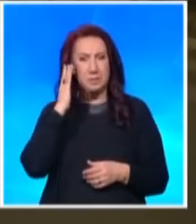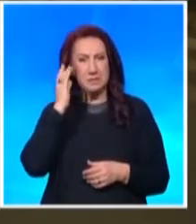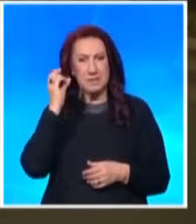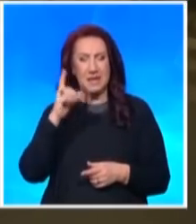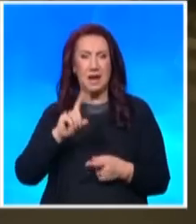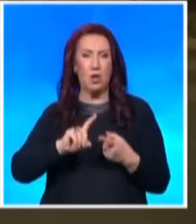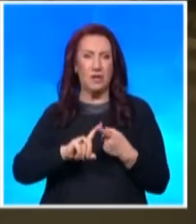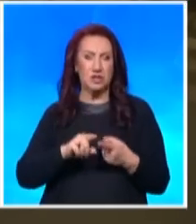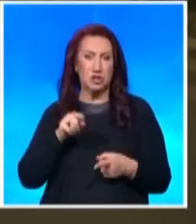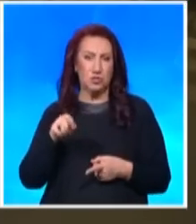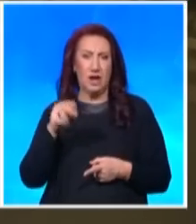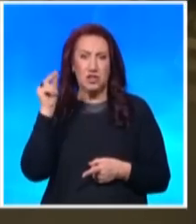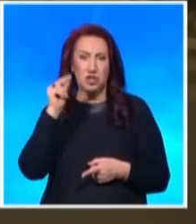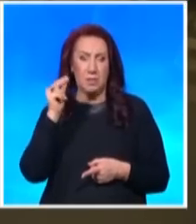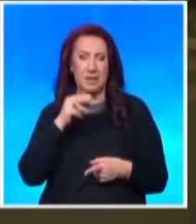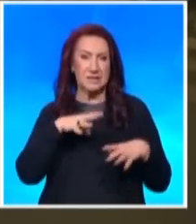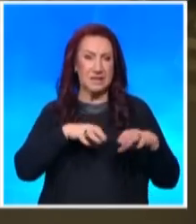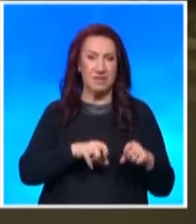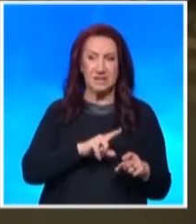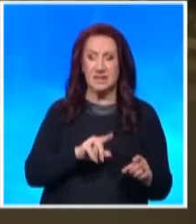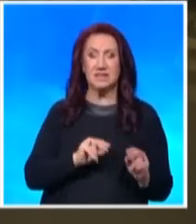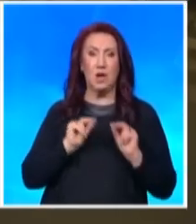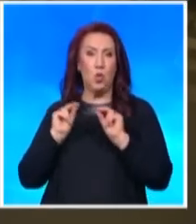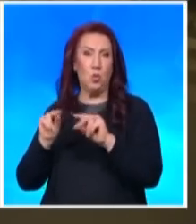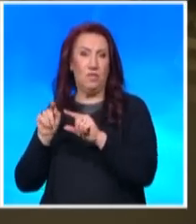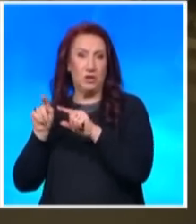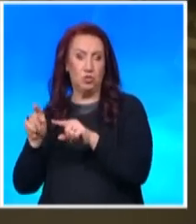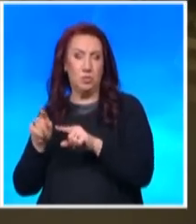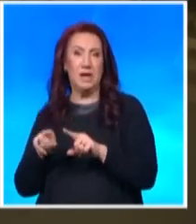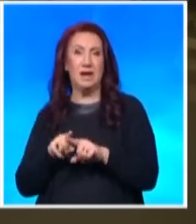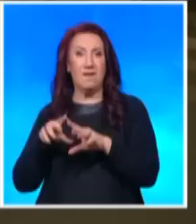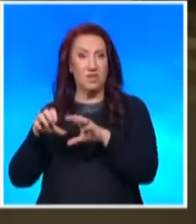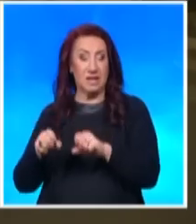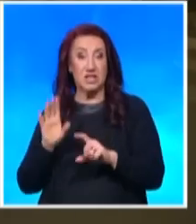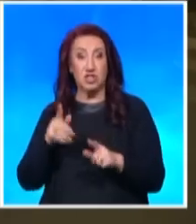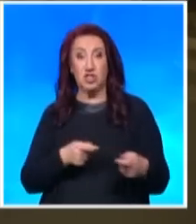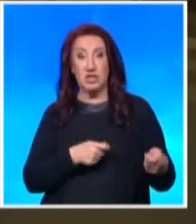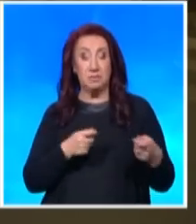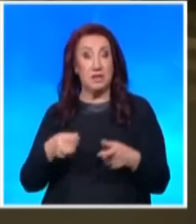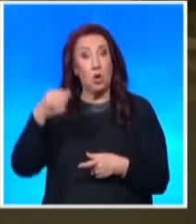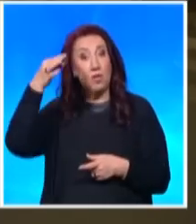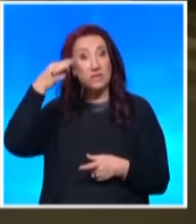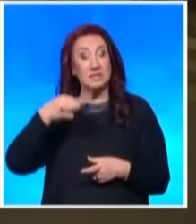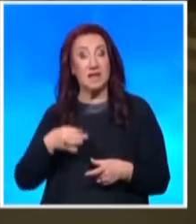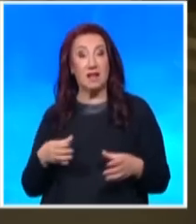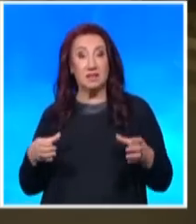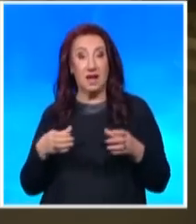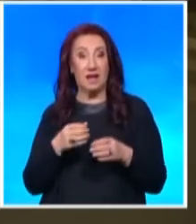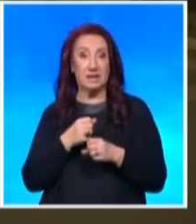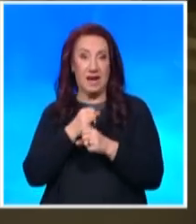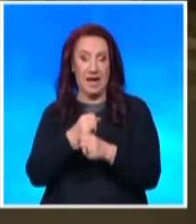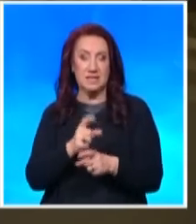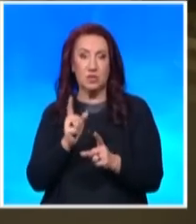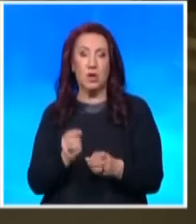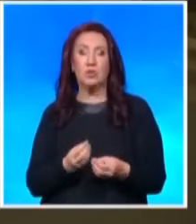българските власти не са уведомили властите в Скопие за това, че ще изпратят официална делегация, която да се включи в поднасянето